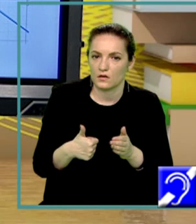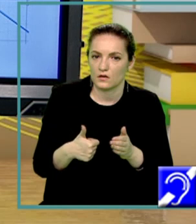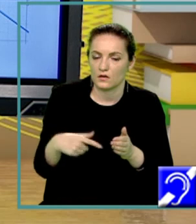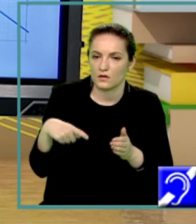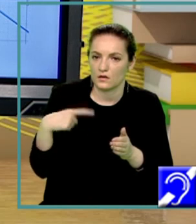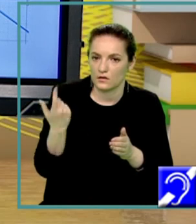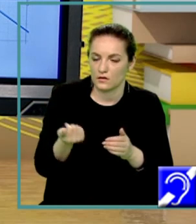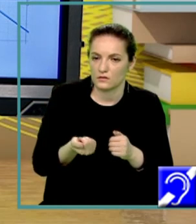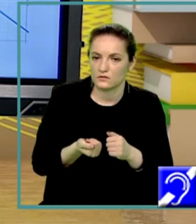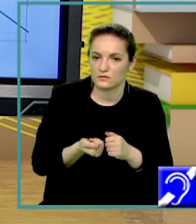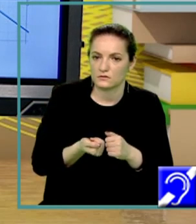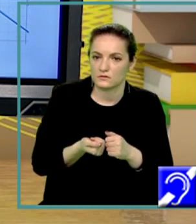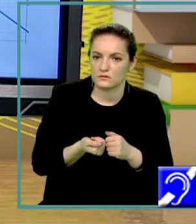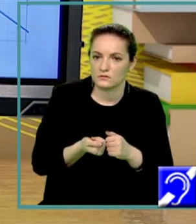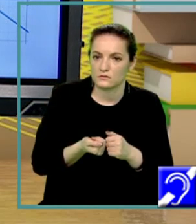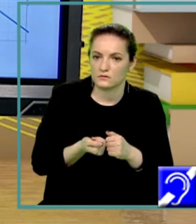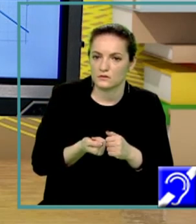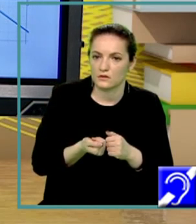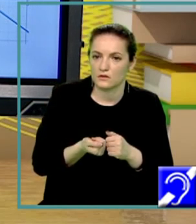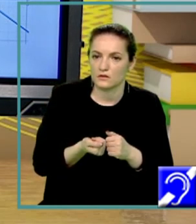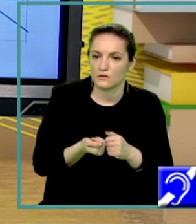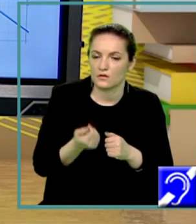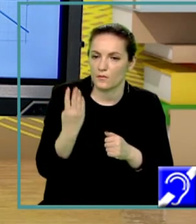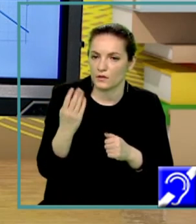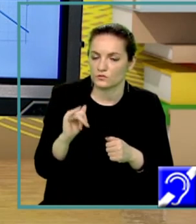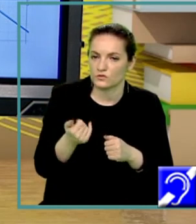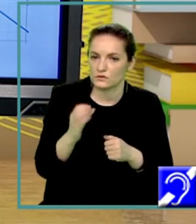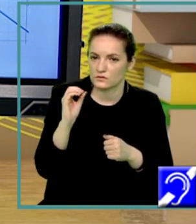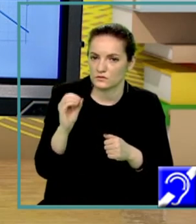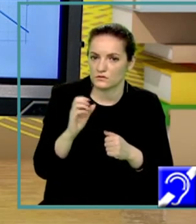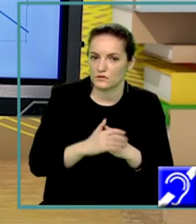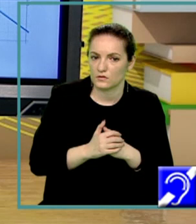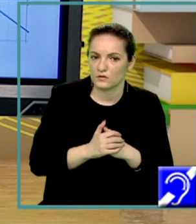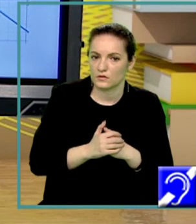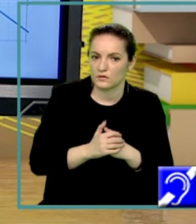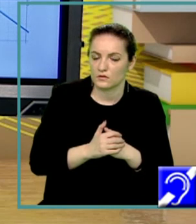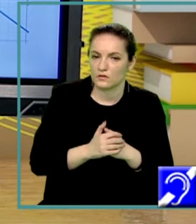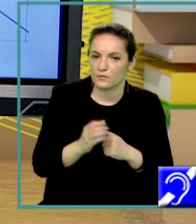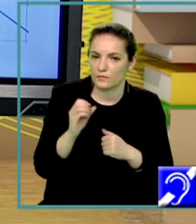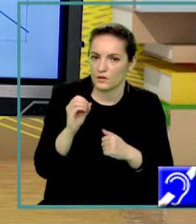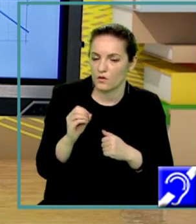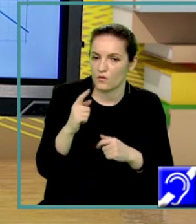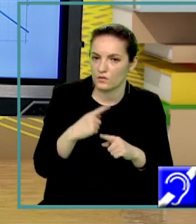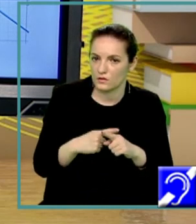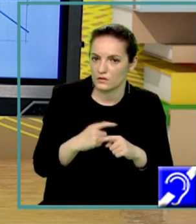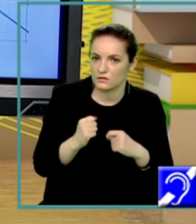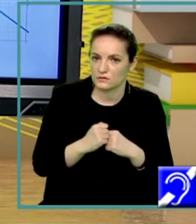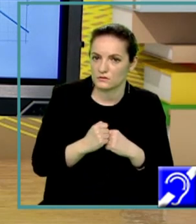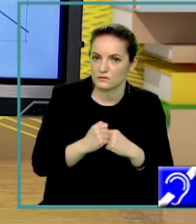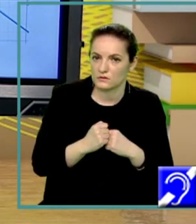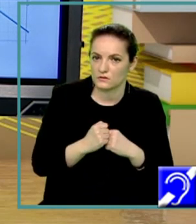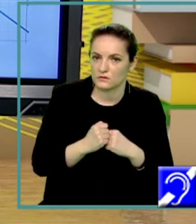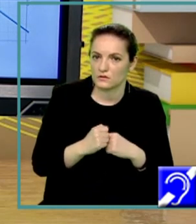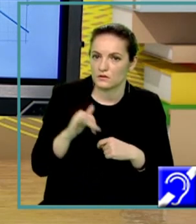pe graficul funcției A mare de coordonate 4 și 0 și îl reprezentăm pe axa OX pentru că are ordonata